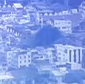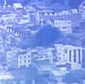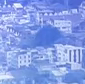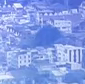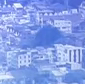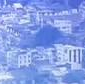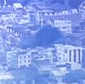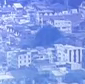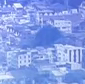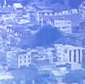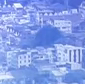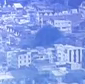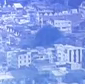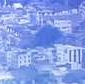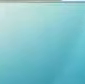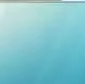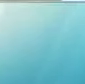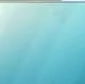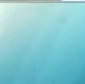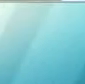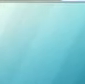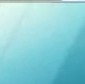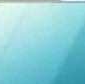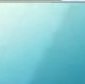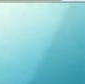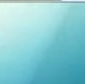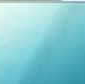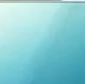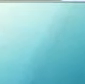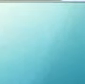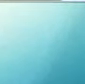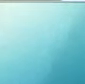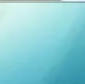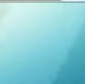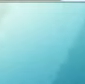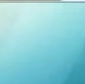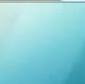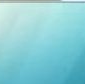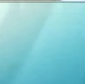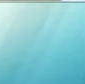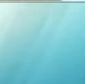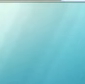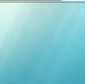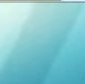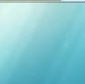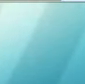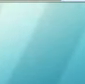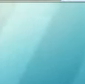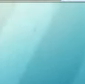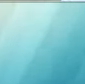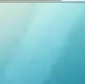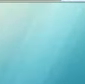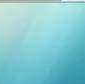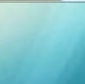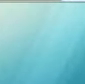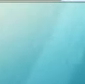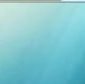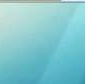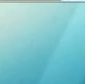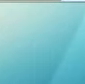after yourself and your loved ones. The only wave that we want is a wave, perhaps, of goodbye to